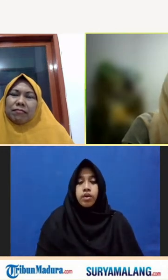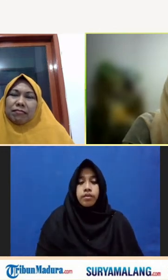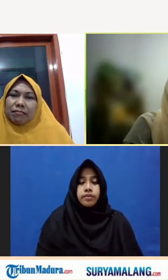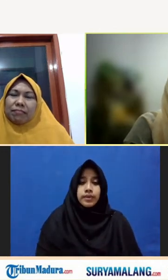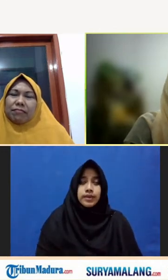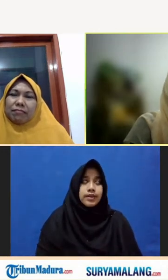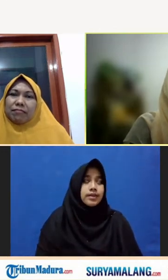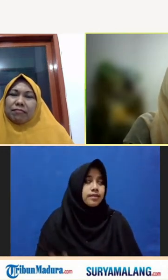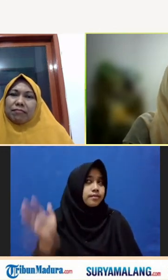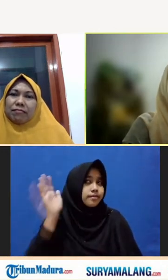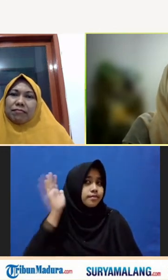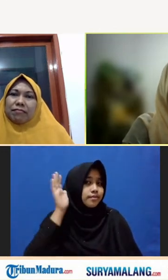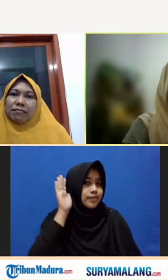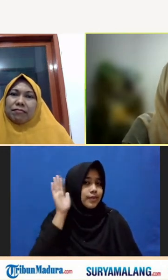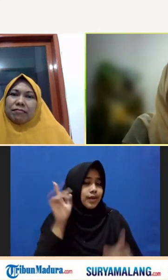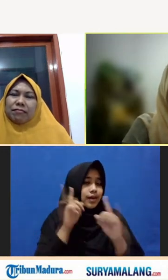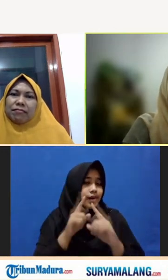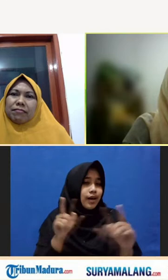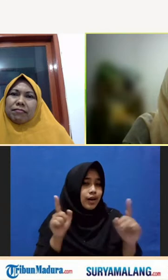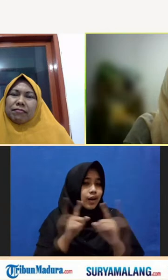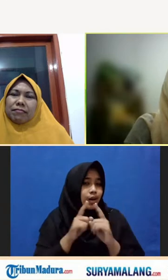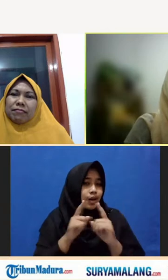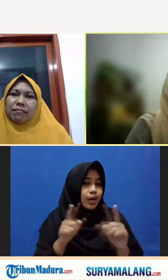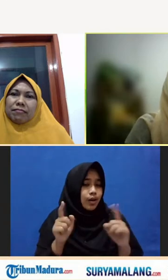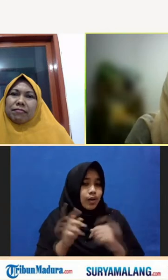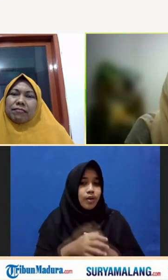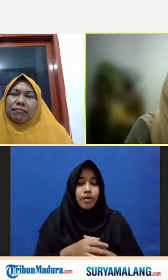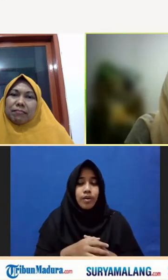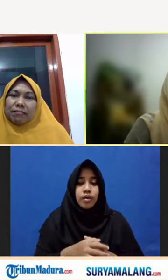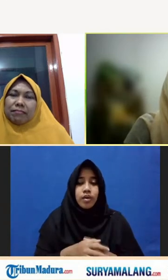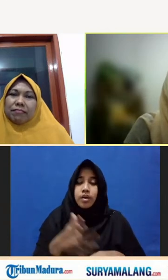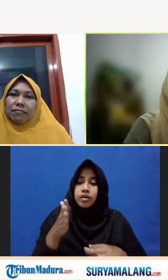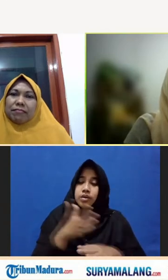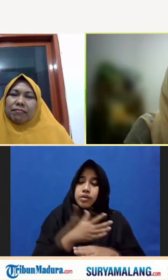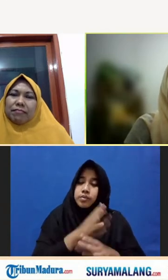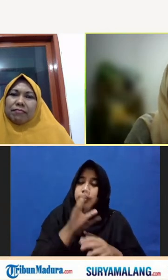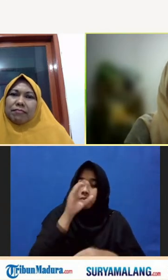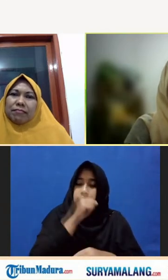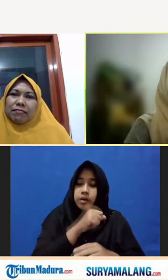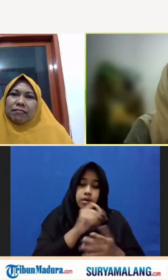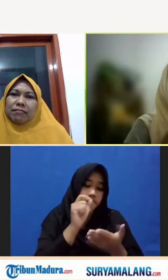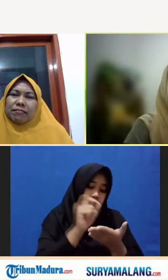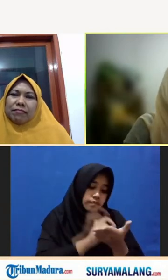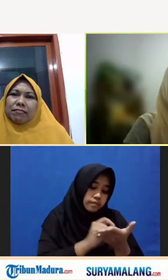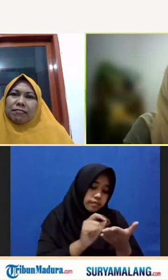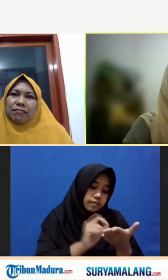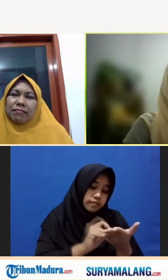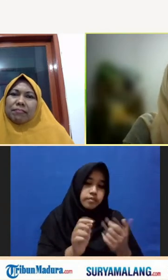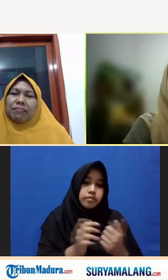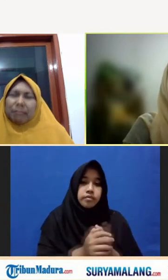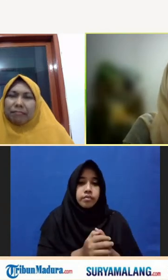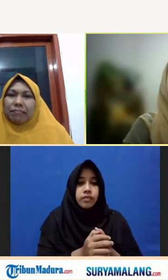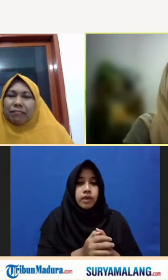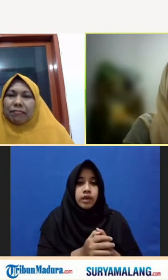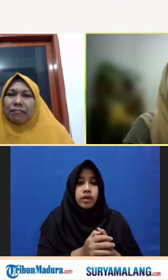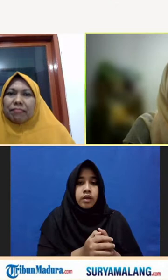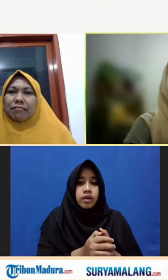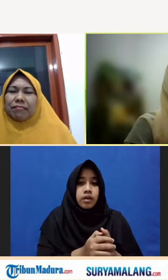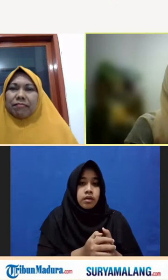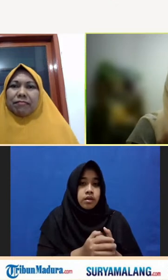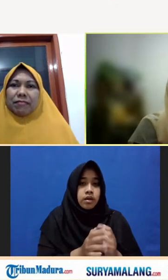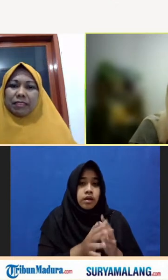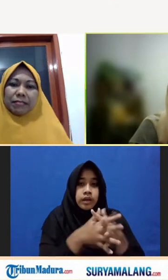lagu, atau dengan malam sebelum tidur nulis. Ngaji pun itu juga sebenarnya me time